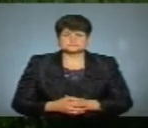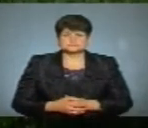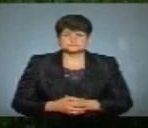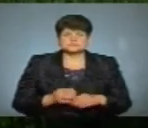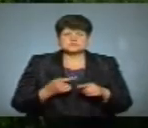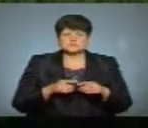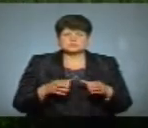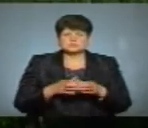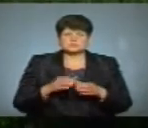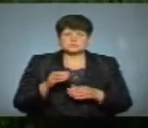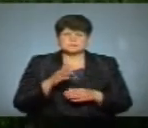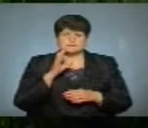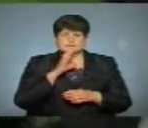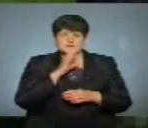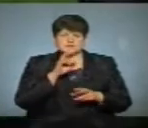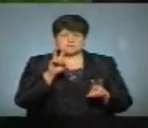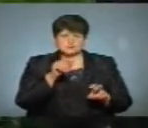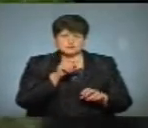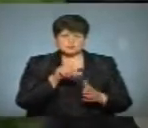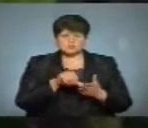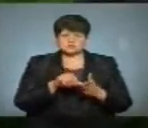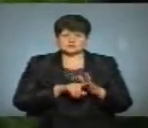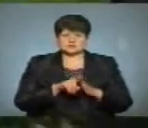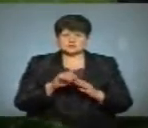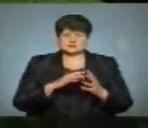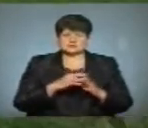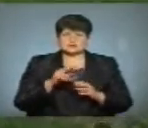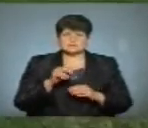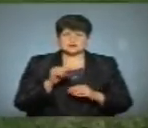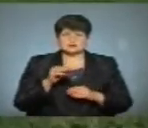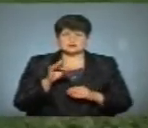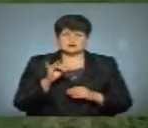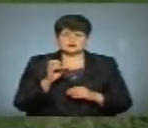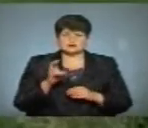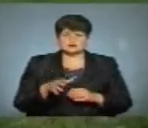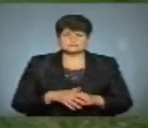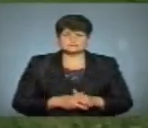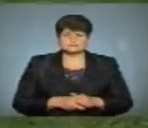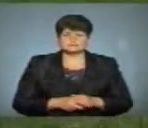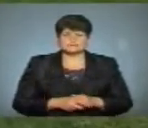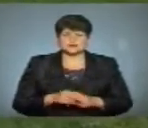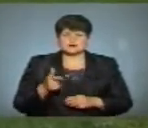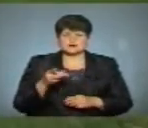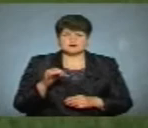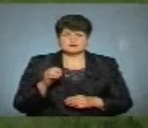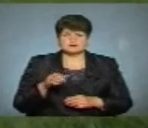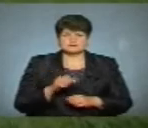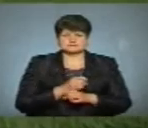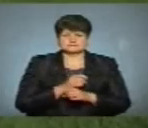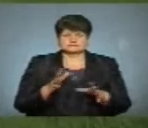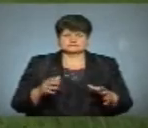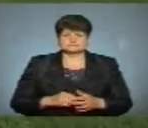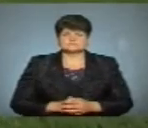Це команда «Північ». Її учасники стартують від села Петриків. Граната! Граната!